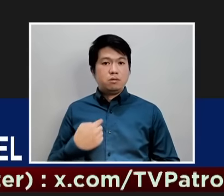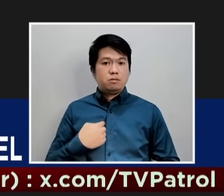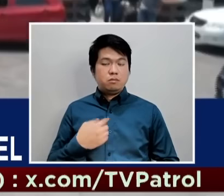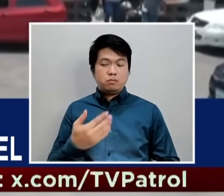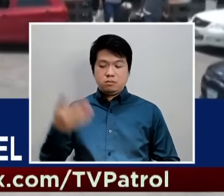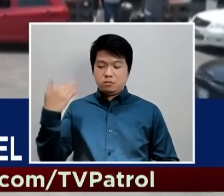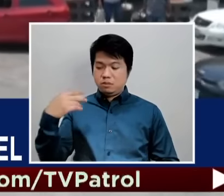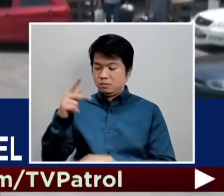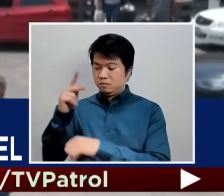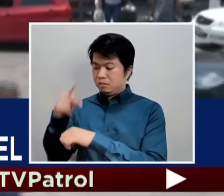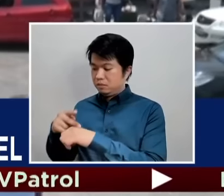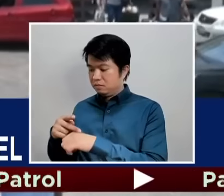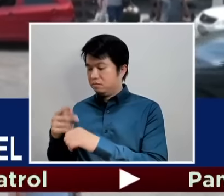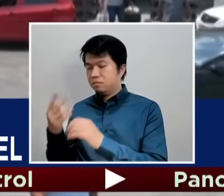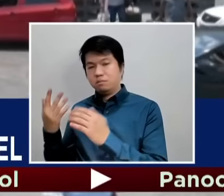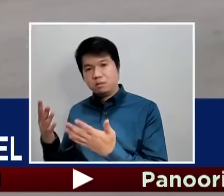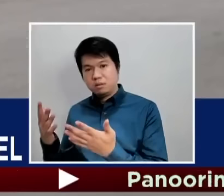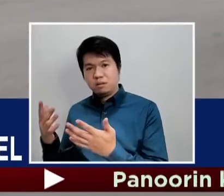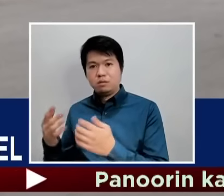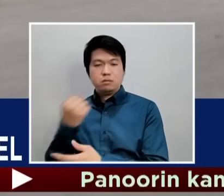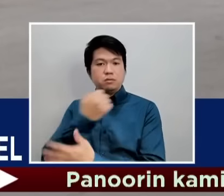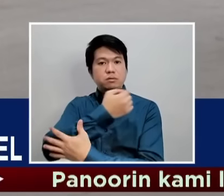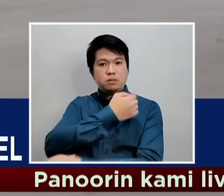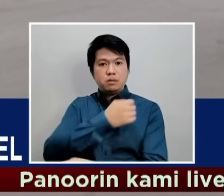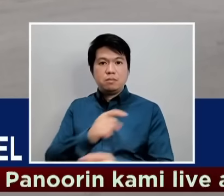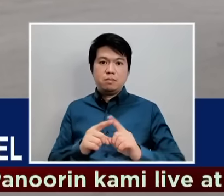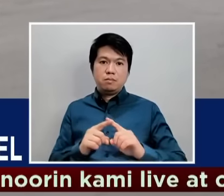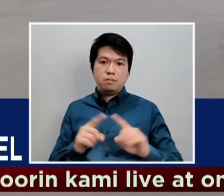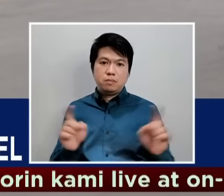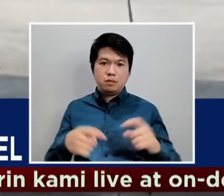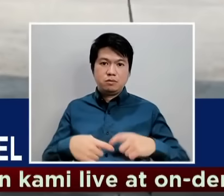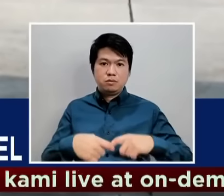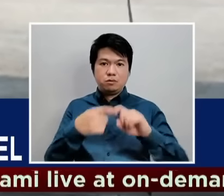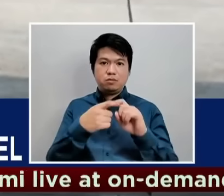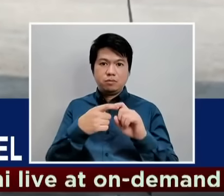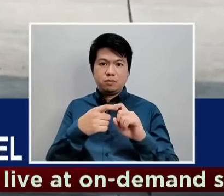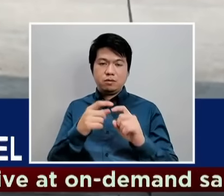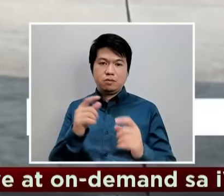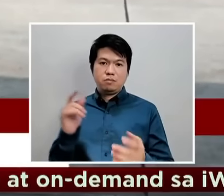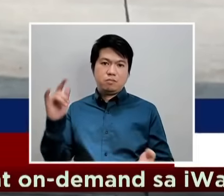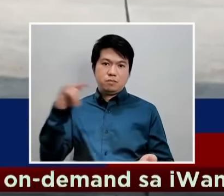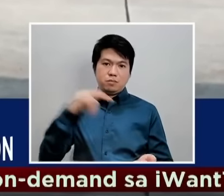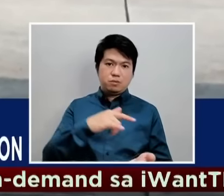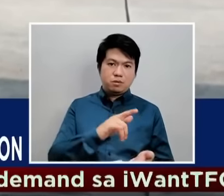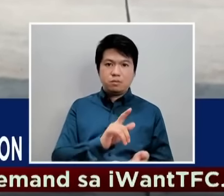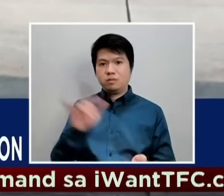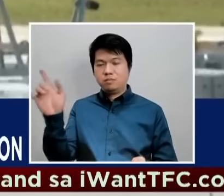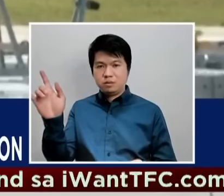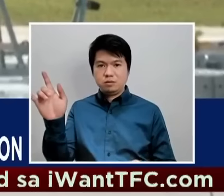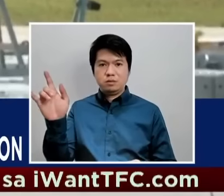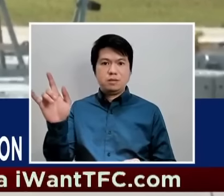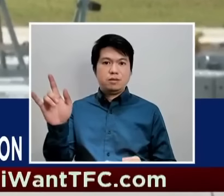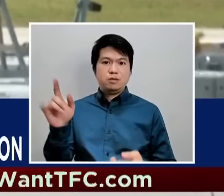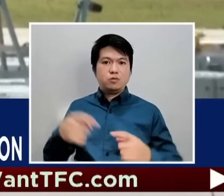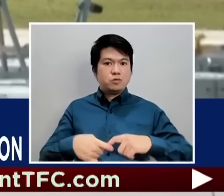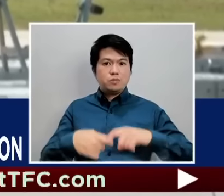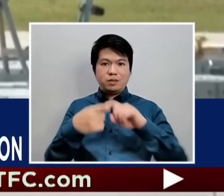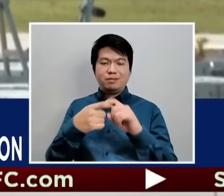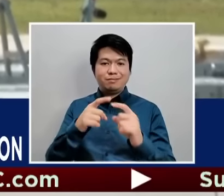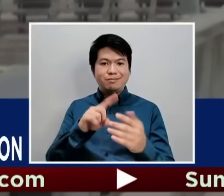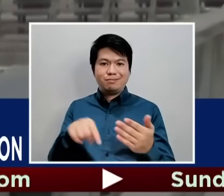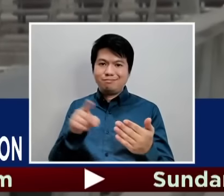ako. Pero suspendido ngayon ang commercial flights papasok at palabas ng Beirut. Kaya kahit ang mga Pinoy na